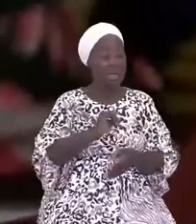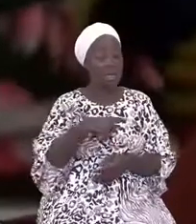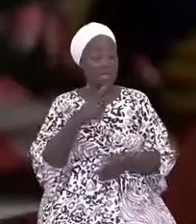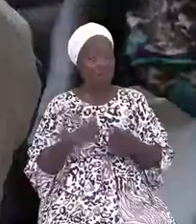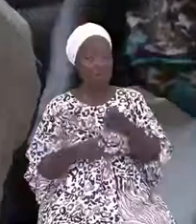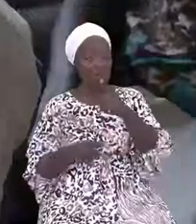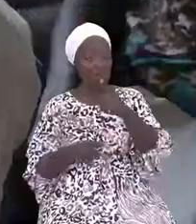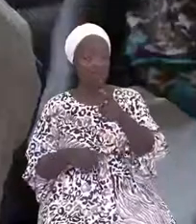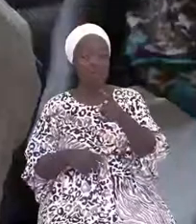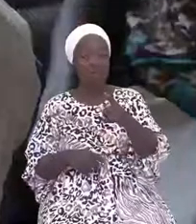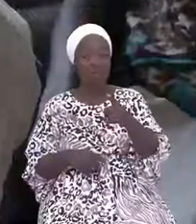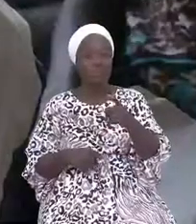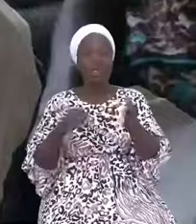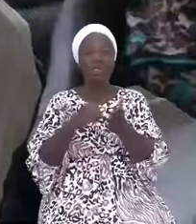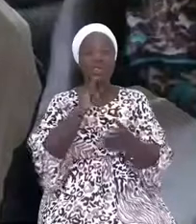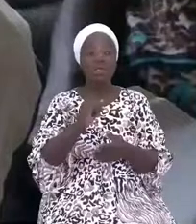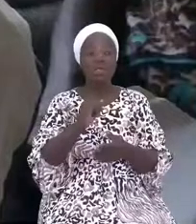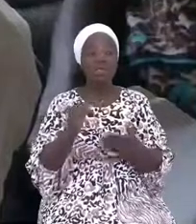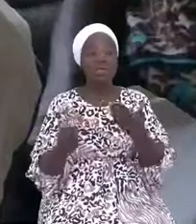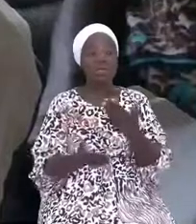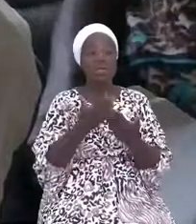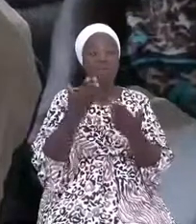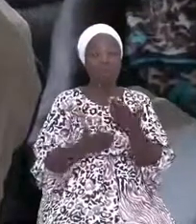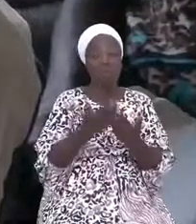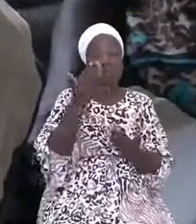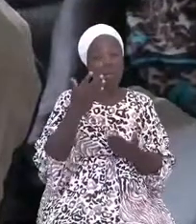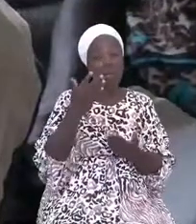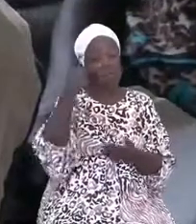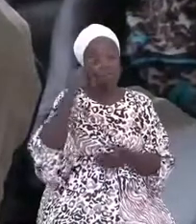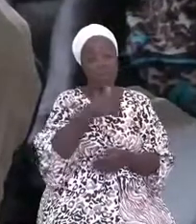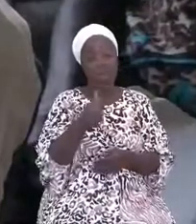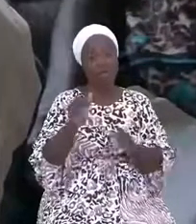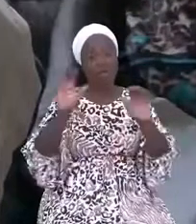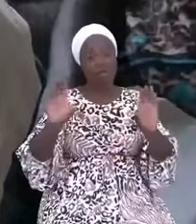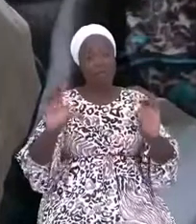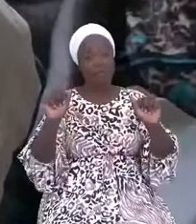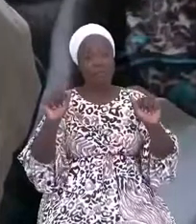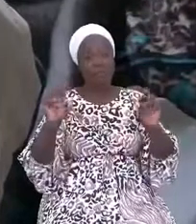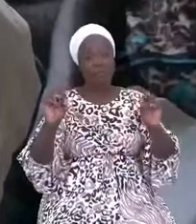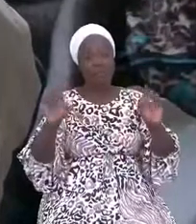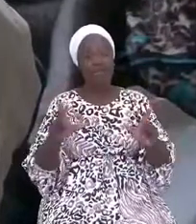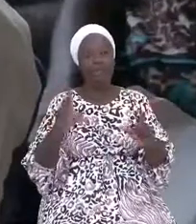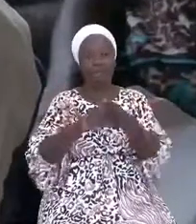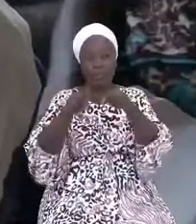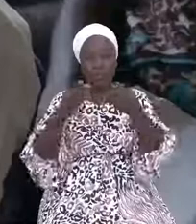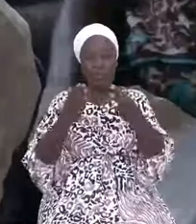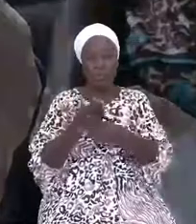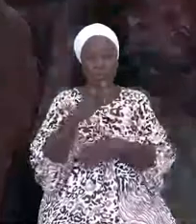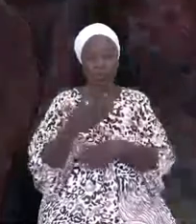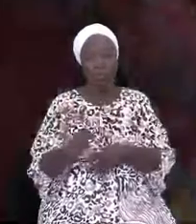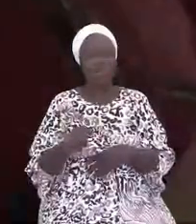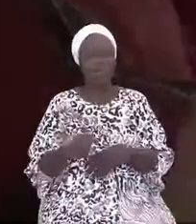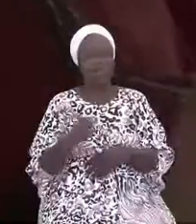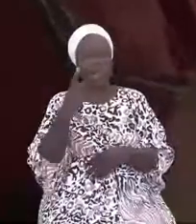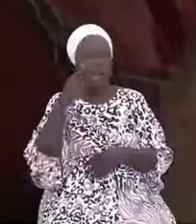plus facile à un chameau de passer par le trou d'une aiguille qu'à